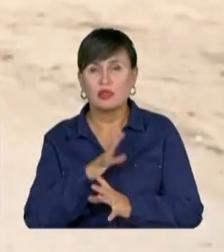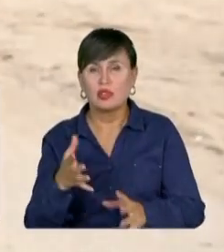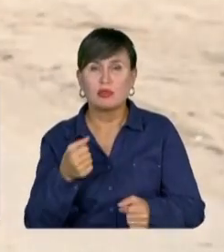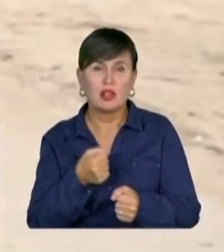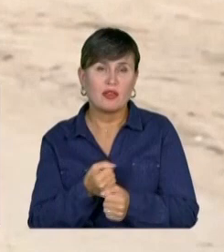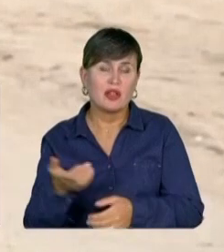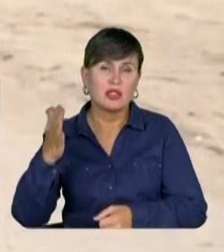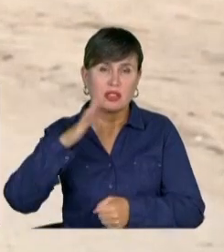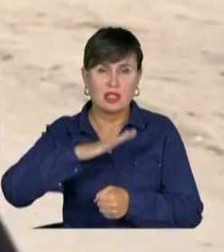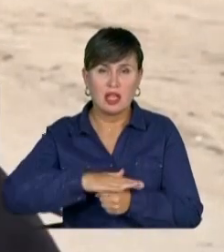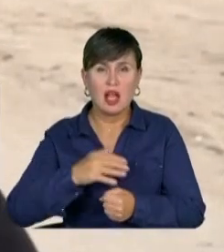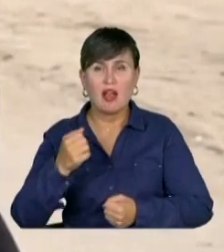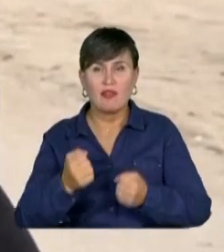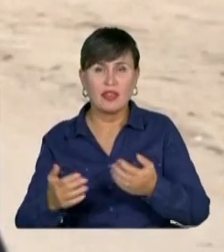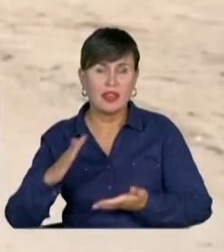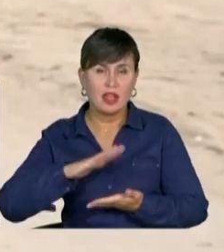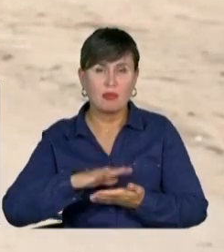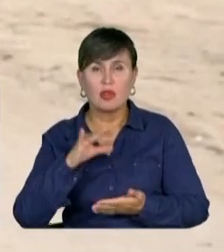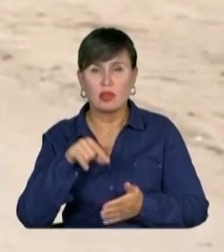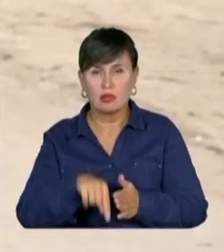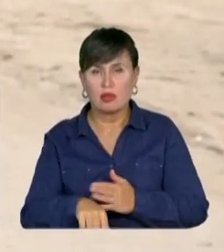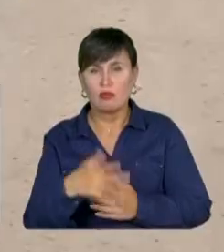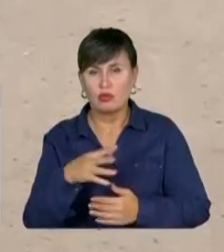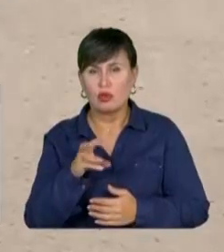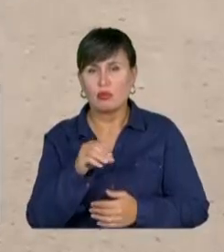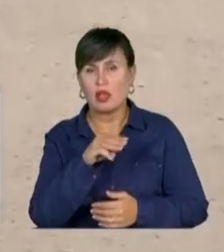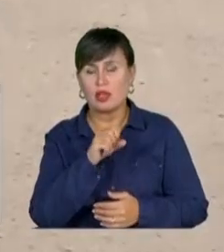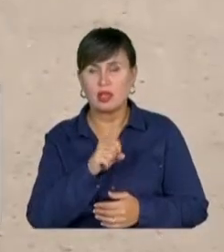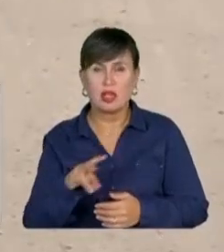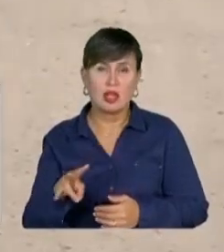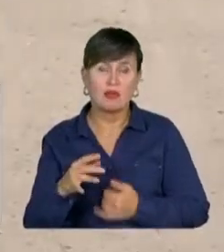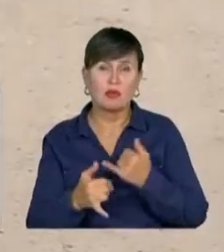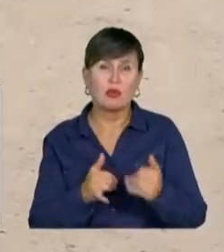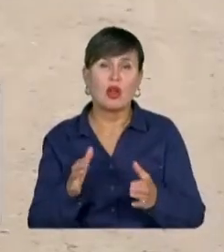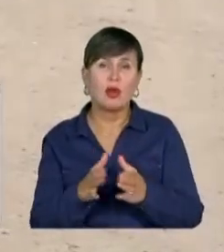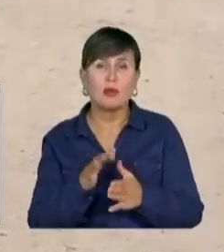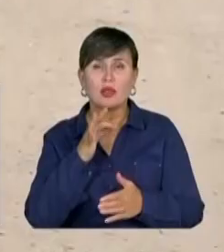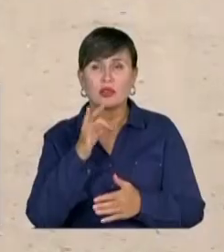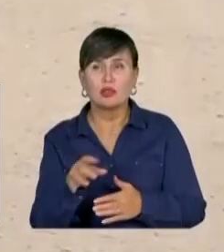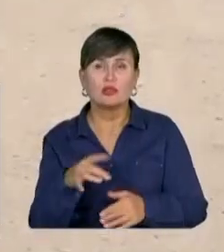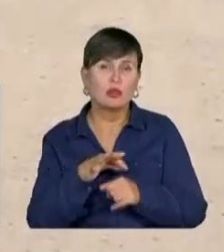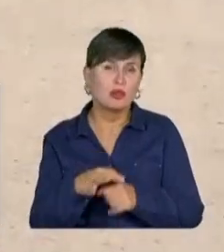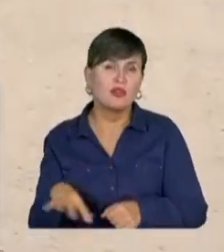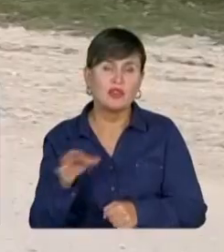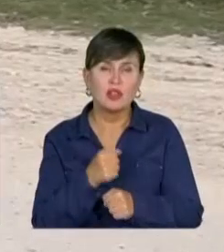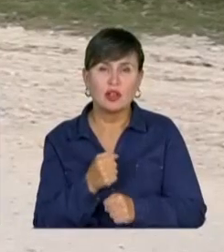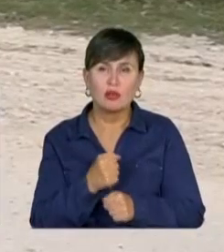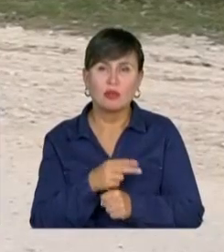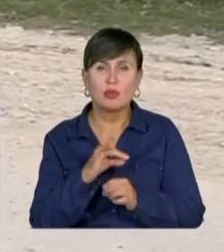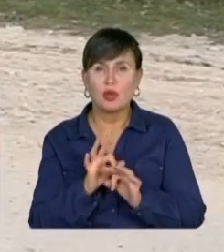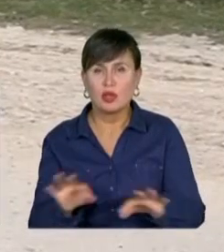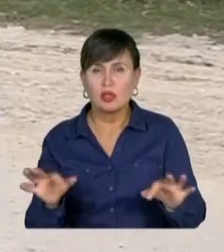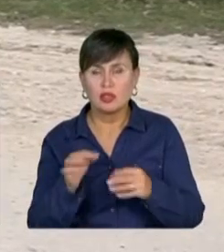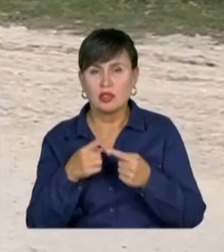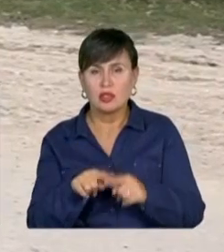закрывали колодцы автомобильными покрышками, и там скопился метан. В обслуживающей компании отметили, что проводят все работы по разъяснению